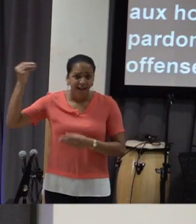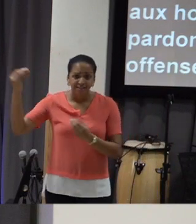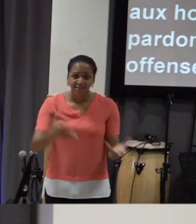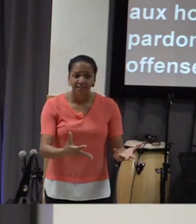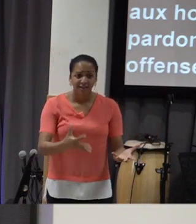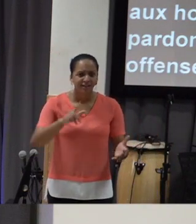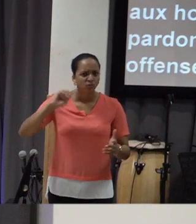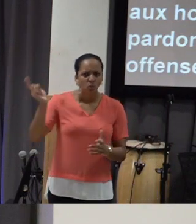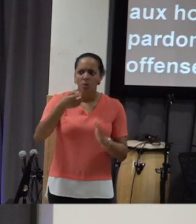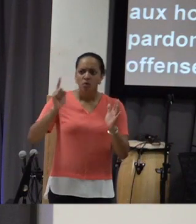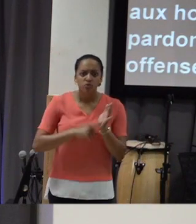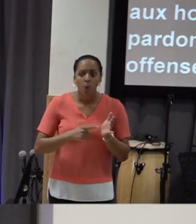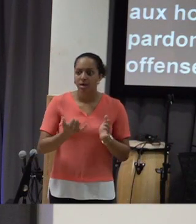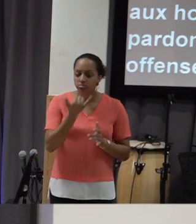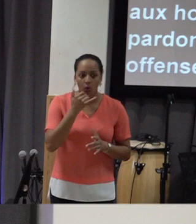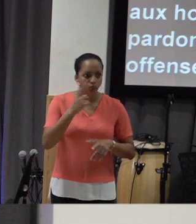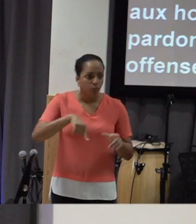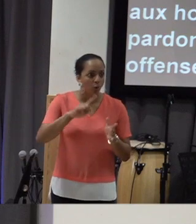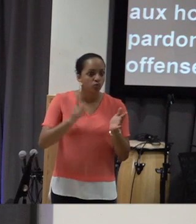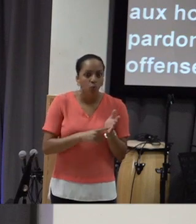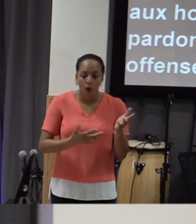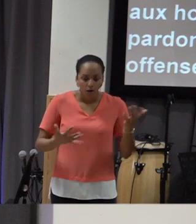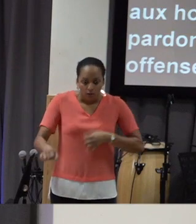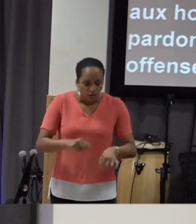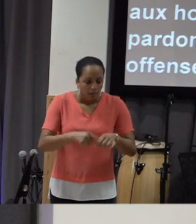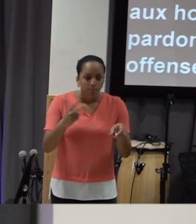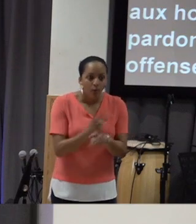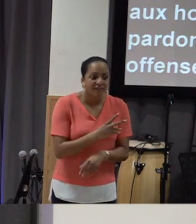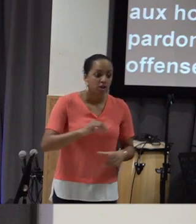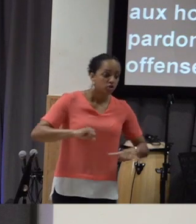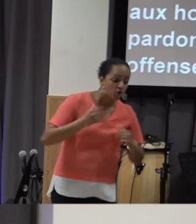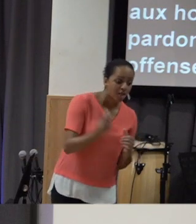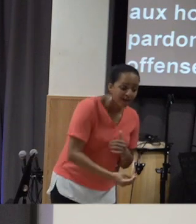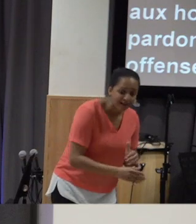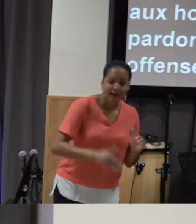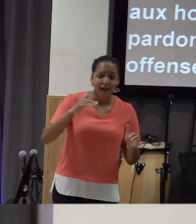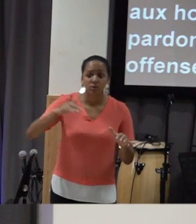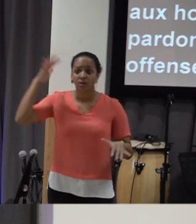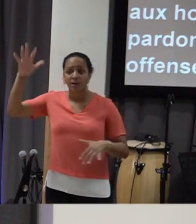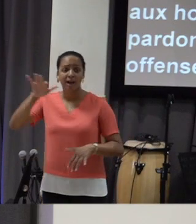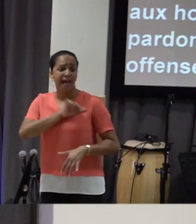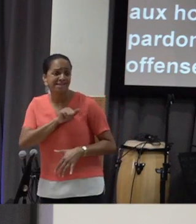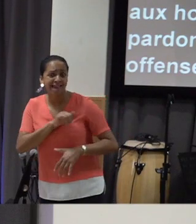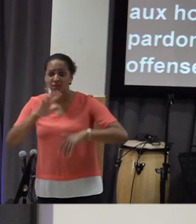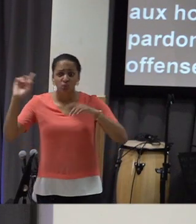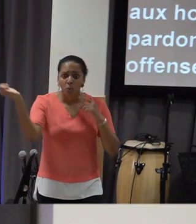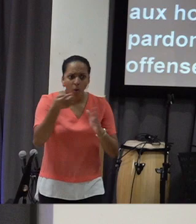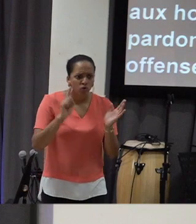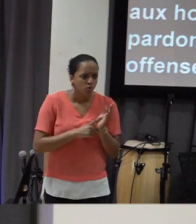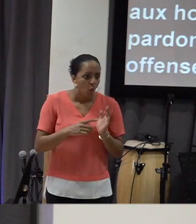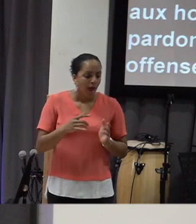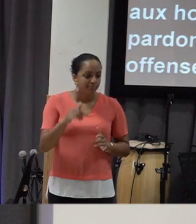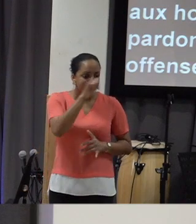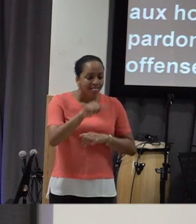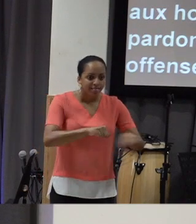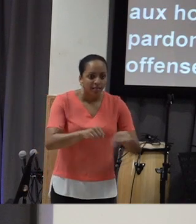laisser le droit à l'erreur à ton frère, à ta sœur, aux enfants, aux jeunes, aux plus vieux, à ton pasteur, aux anciens, au conseil d'administration, à tout le monde. Tu